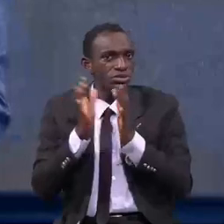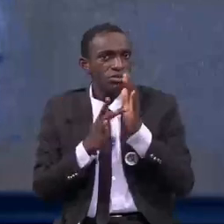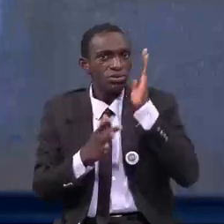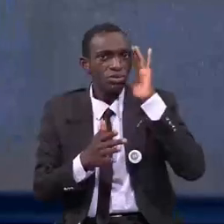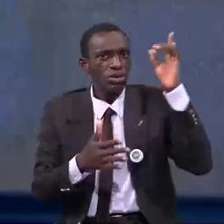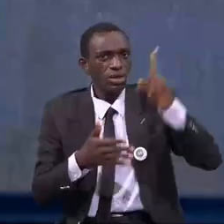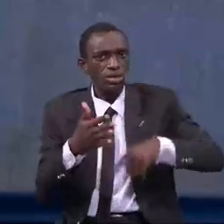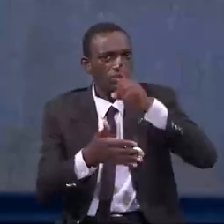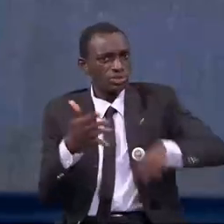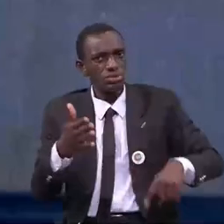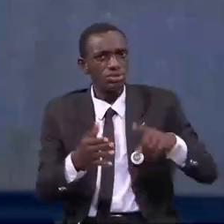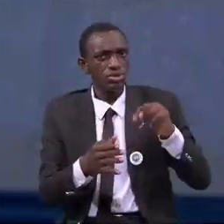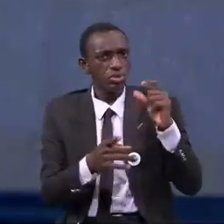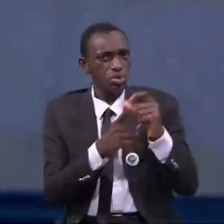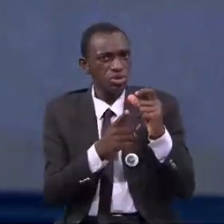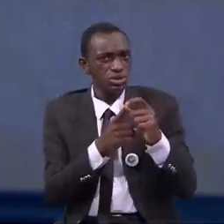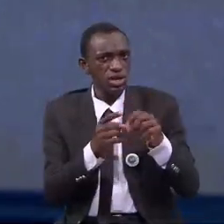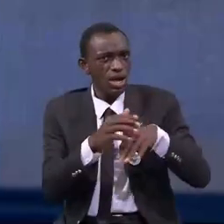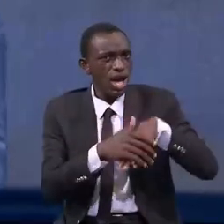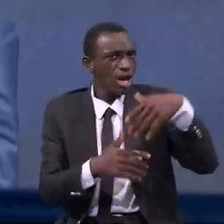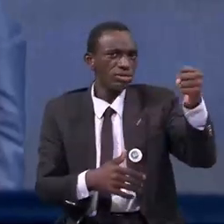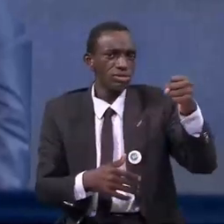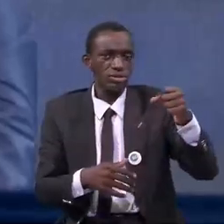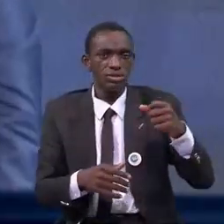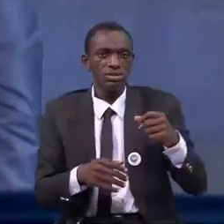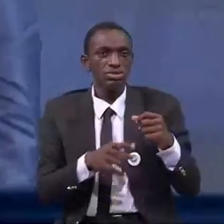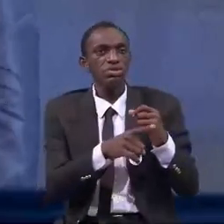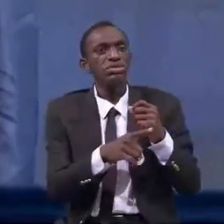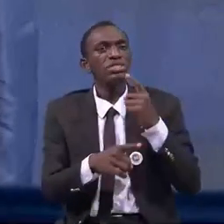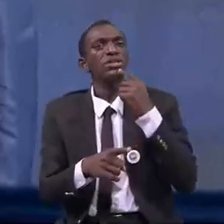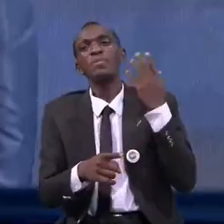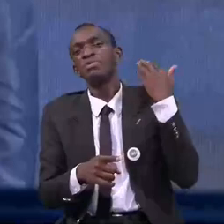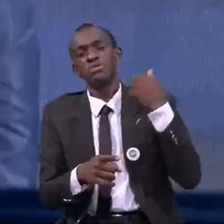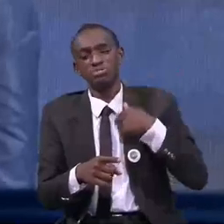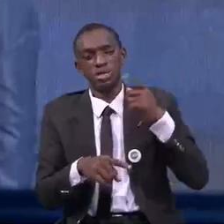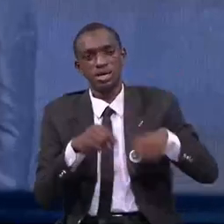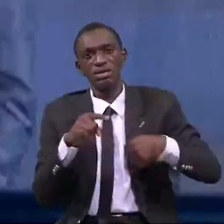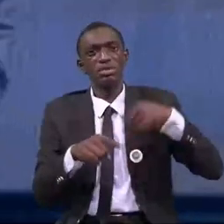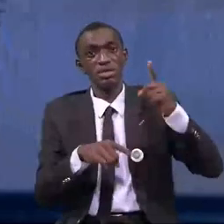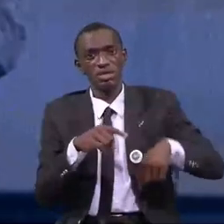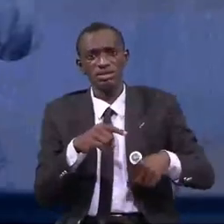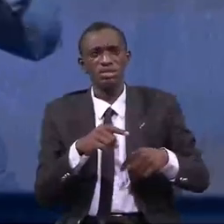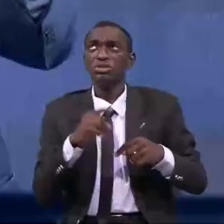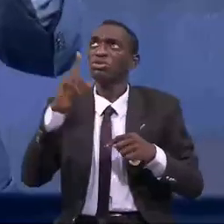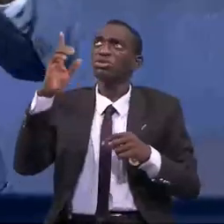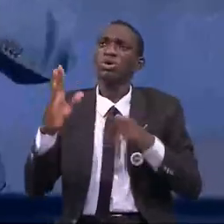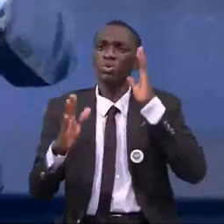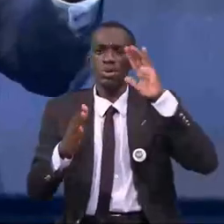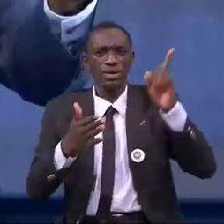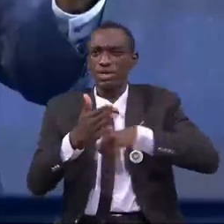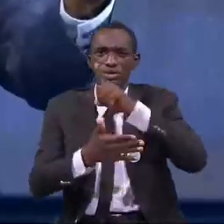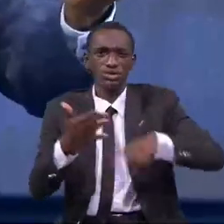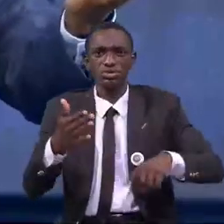le Seigneur ennuile une parole de votre bouche je ne peux pas je ne peux pas je ne peux